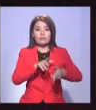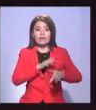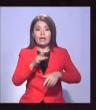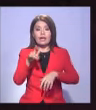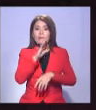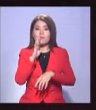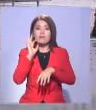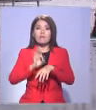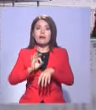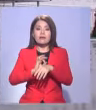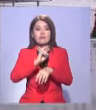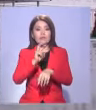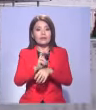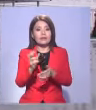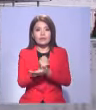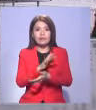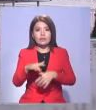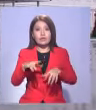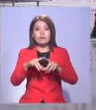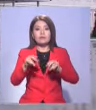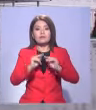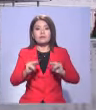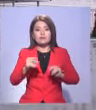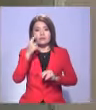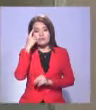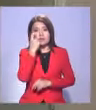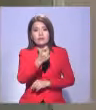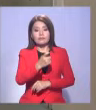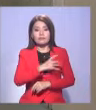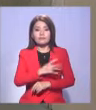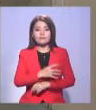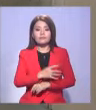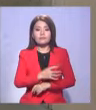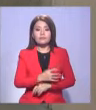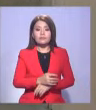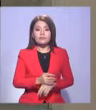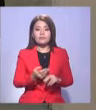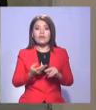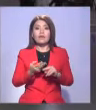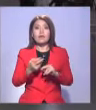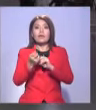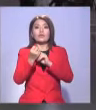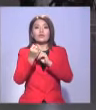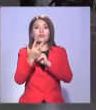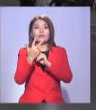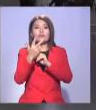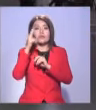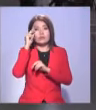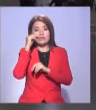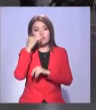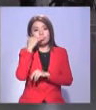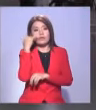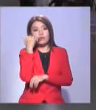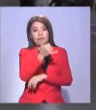ауырып жатыр, мектепке бара алмайды деп сынып жетекшіні ескерткен көрінеді. 10-ші күні звондаған кезде тікелей телефонына